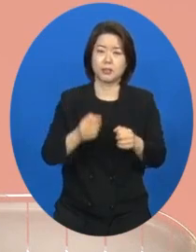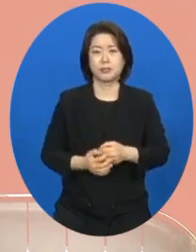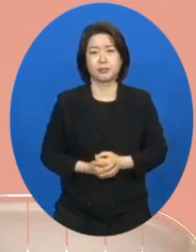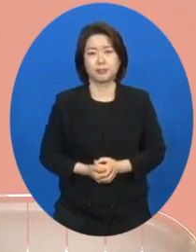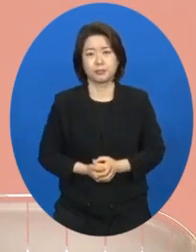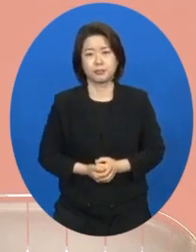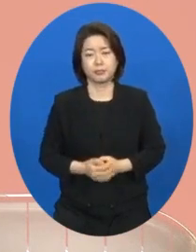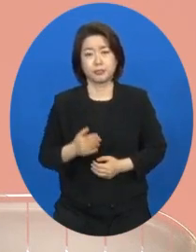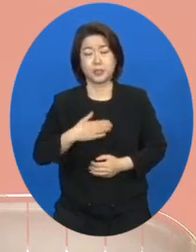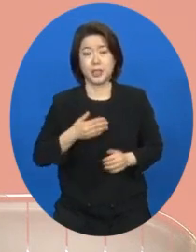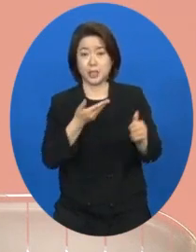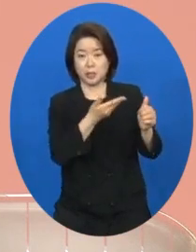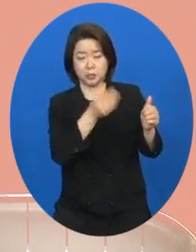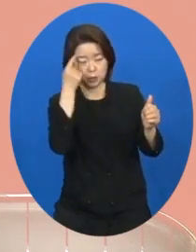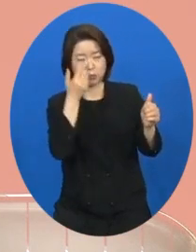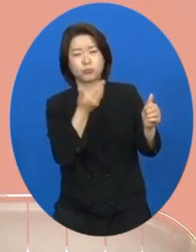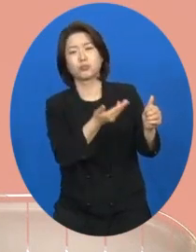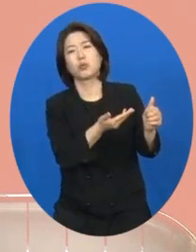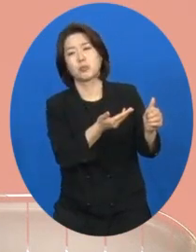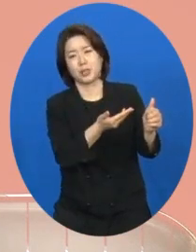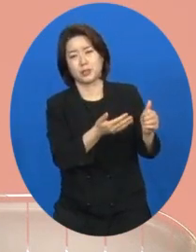제가 그분에게 물었어요.